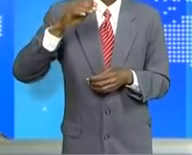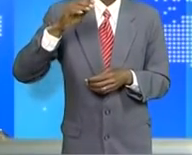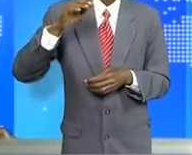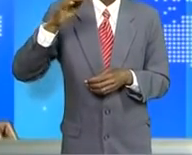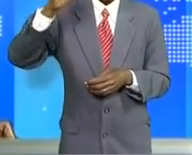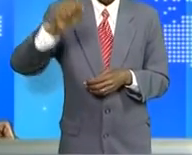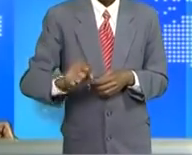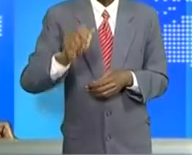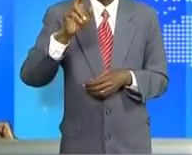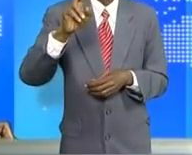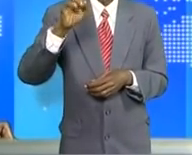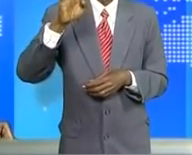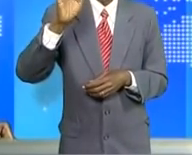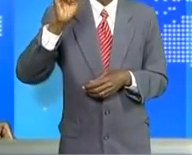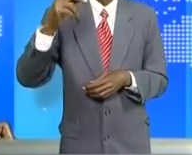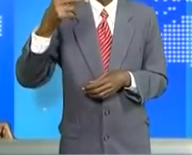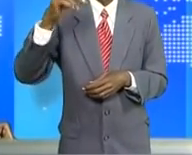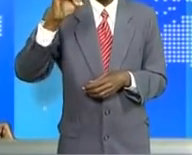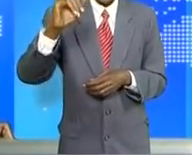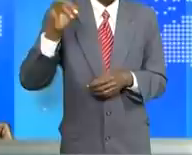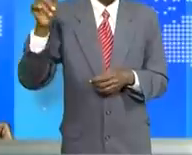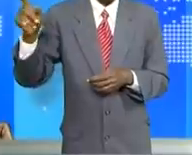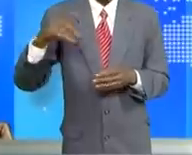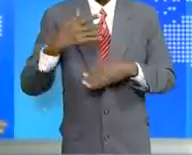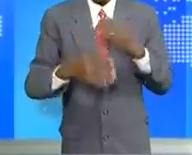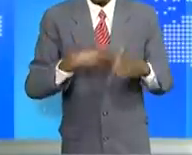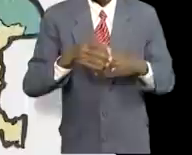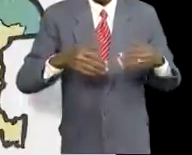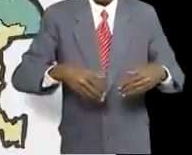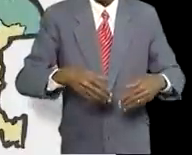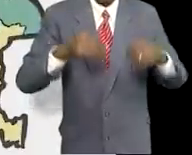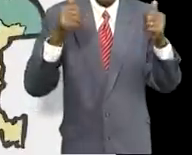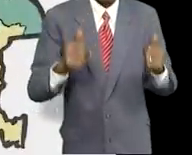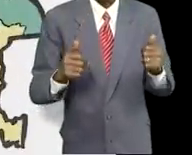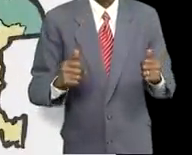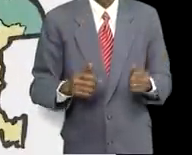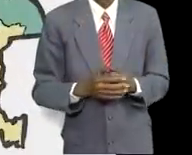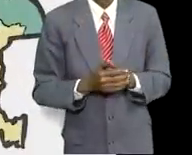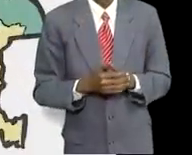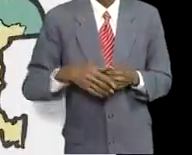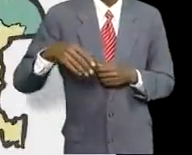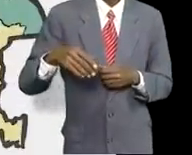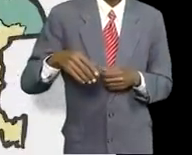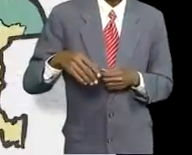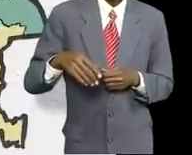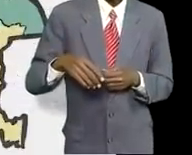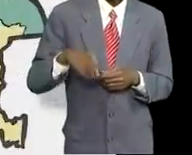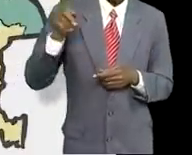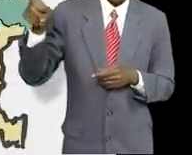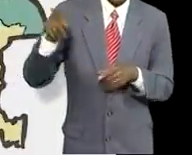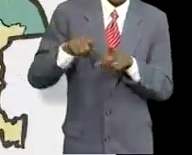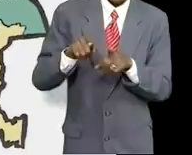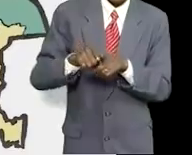témoigne ce reportage de Roger Idi de la RTNC Guémena. Si Banalia se trouve dans la province de la